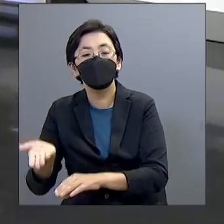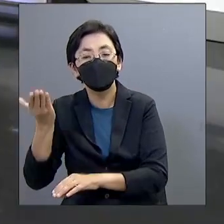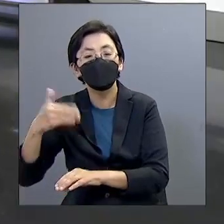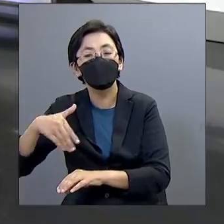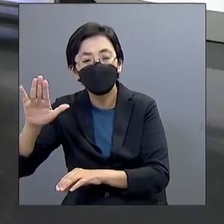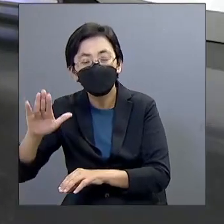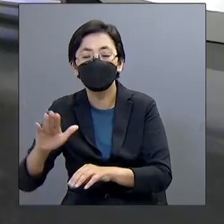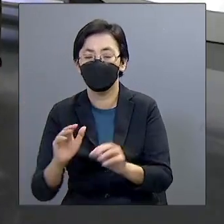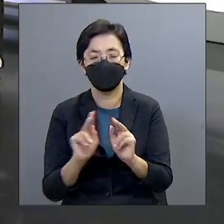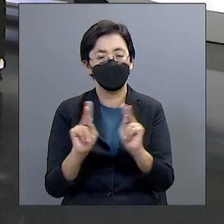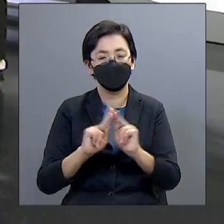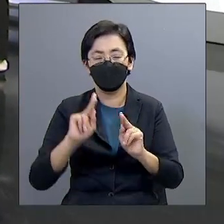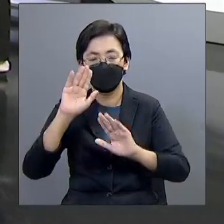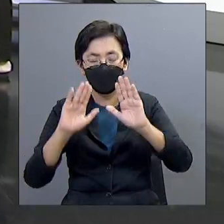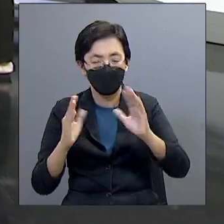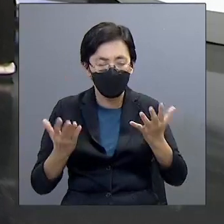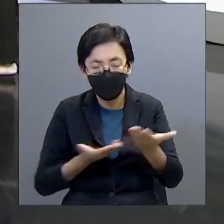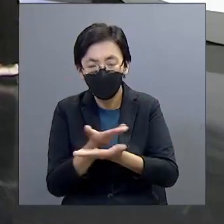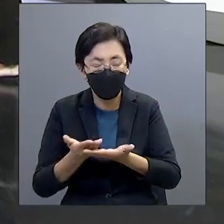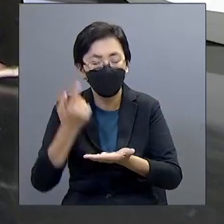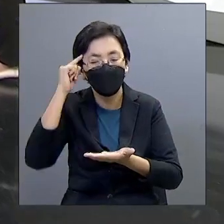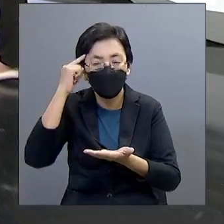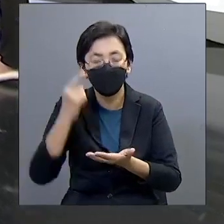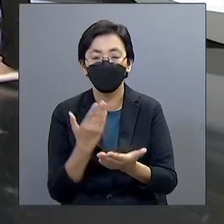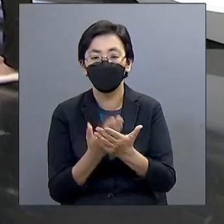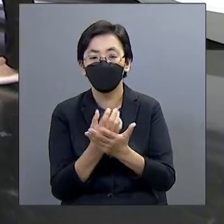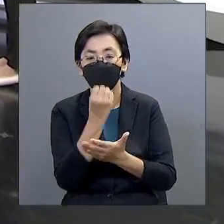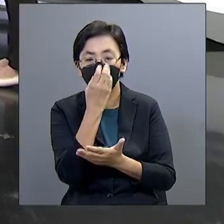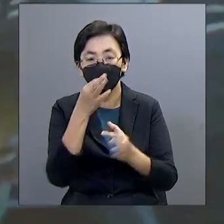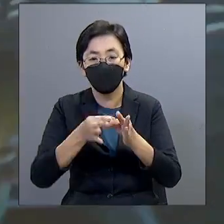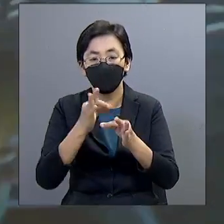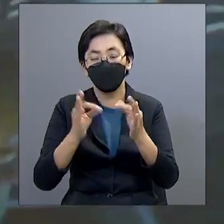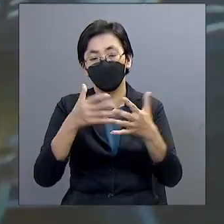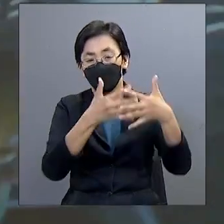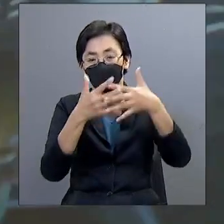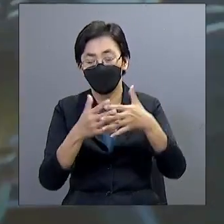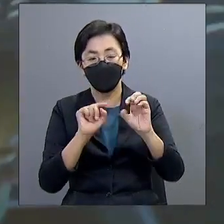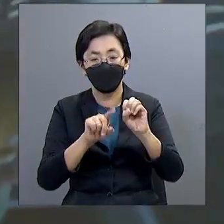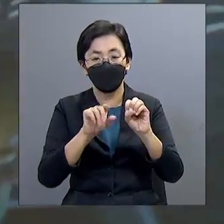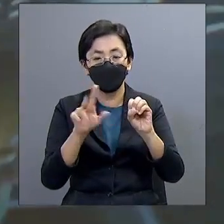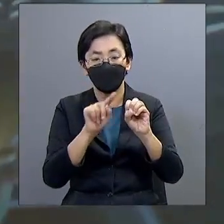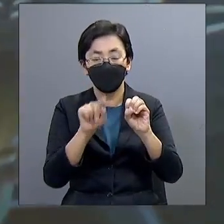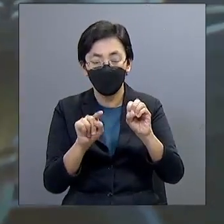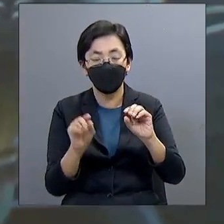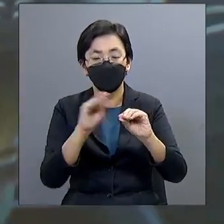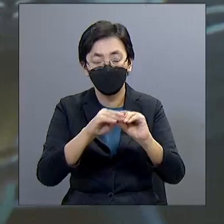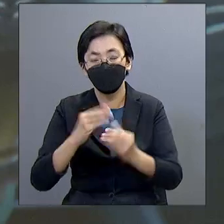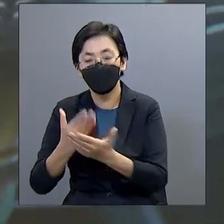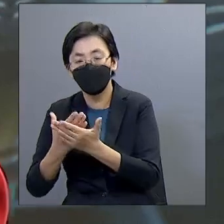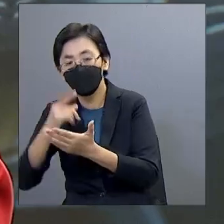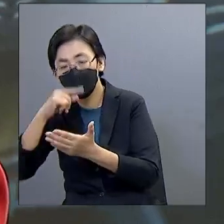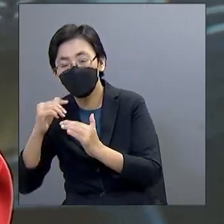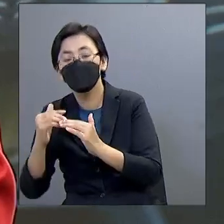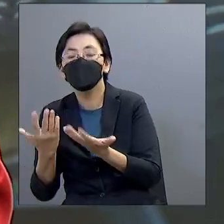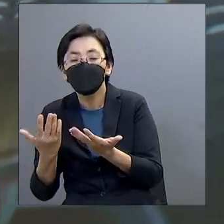ชราชาตามีการวิเคราะวาการปรบขึ้นดเบียรของเฟ็ดทุๆ 0-2-5 นี่ค่ะมัจะทำให้เงินบาทอ่อนไป